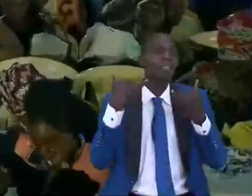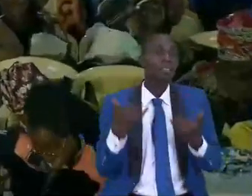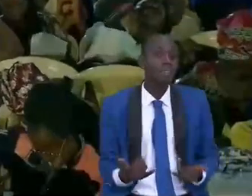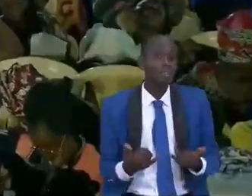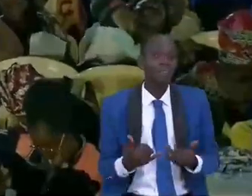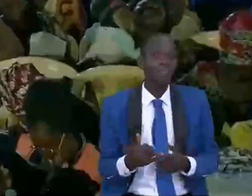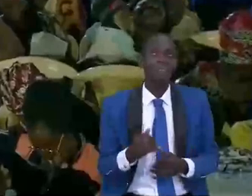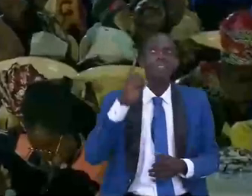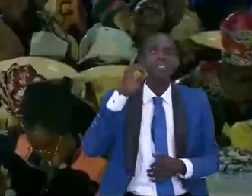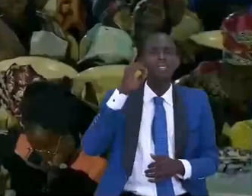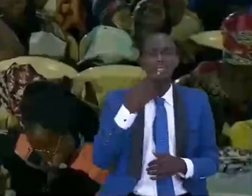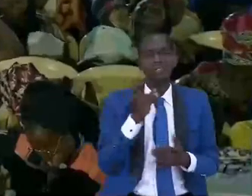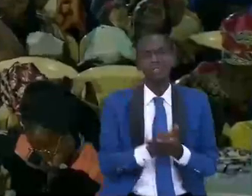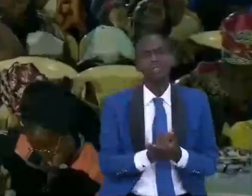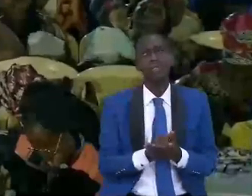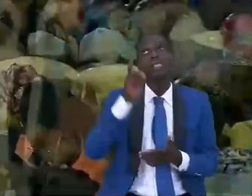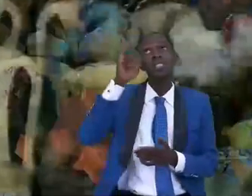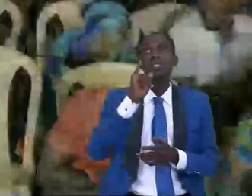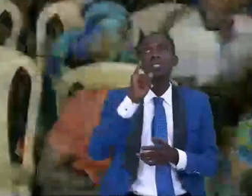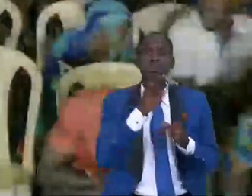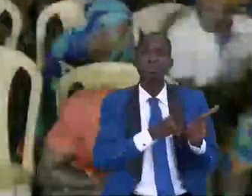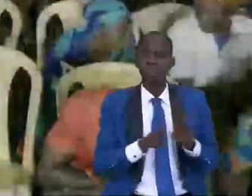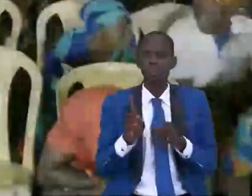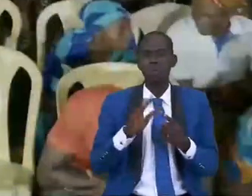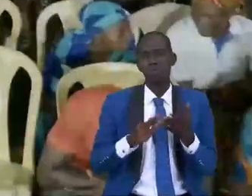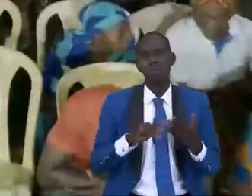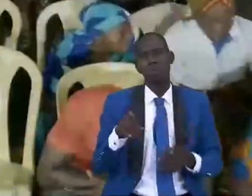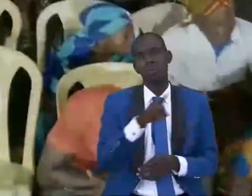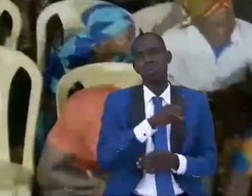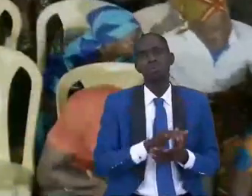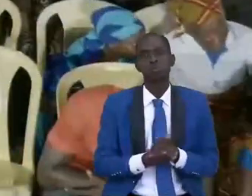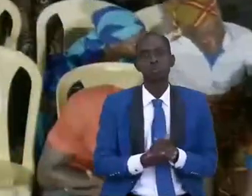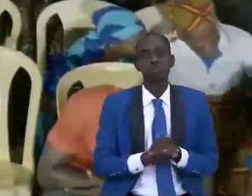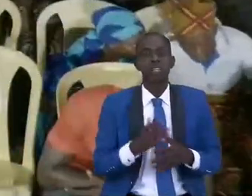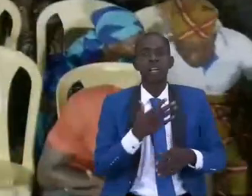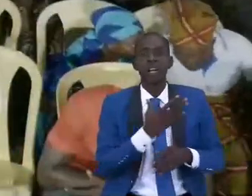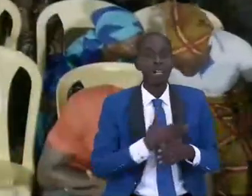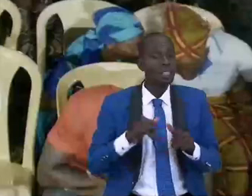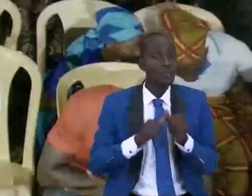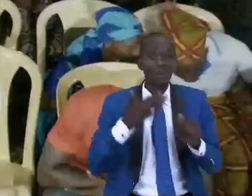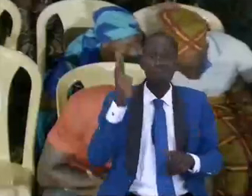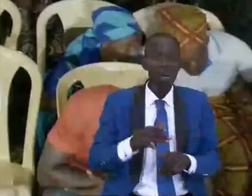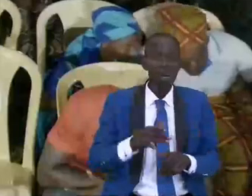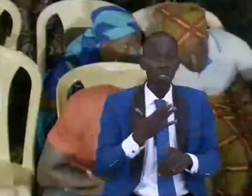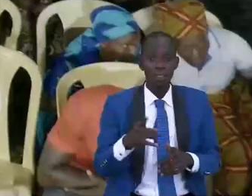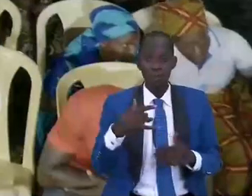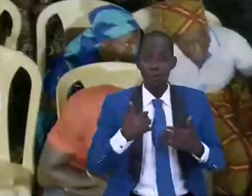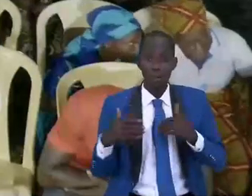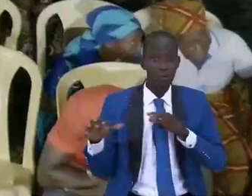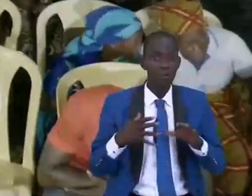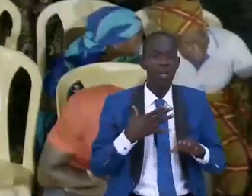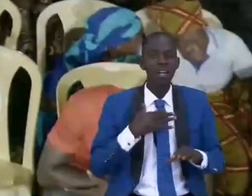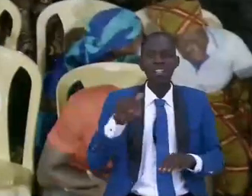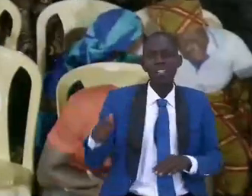la croix. Maintenant, il dit, je veux maintenant te pardonner toutes les mauvaises choses que tu as